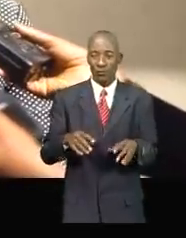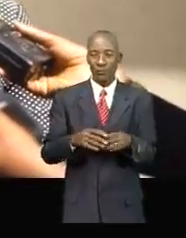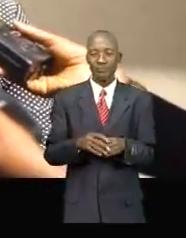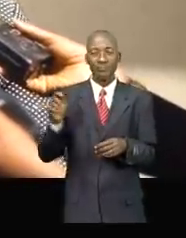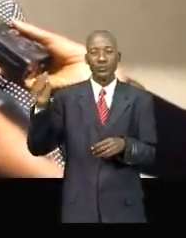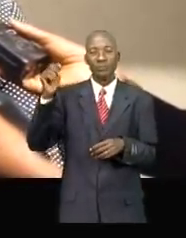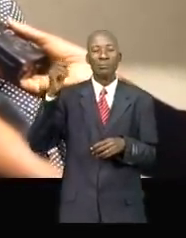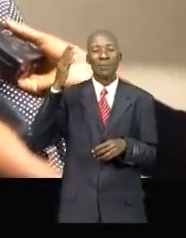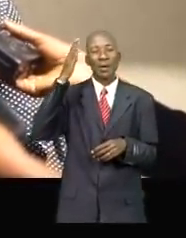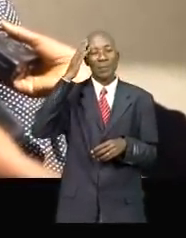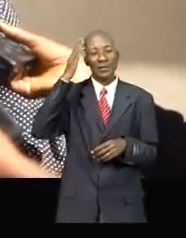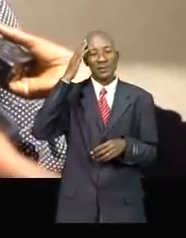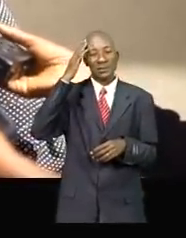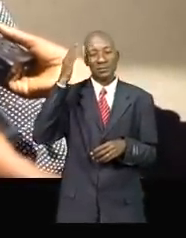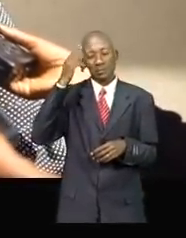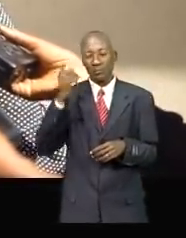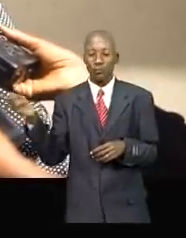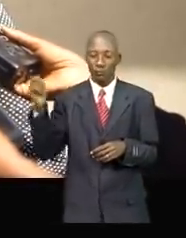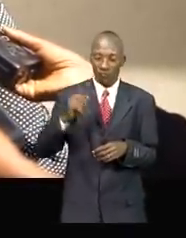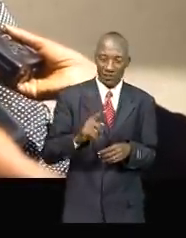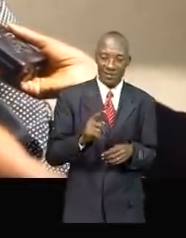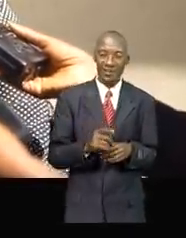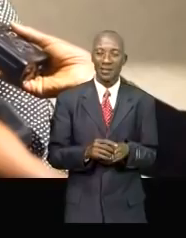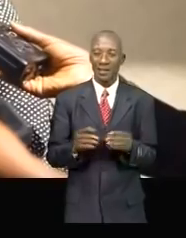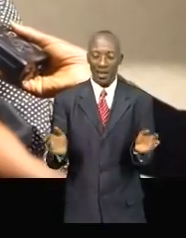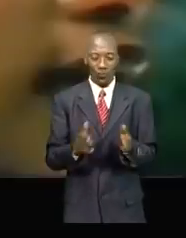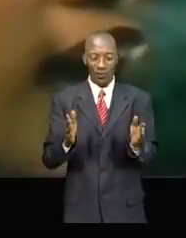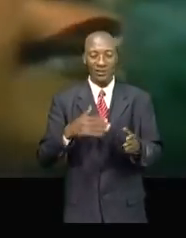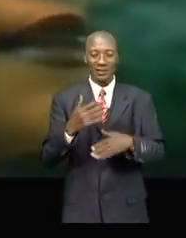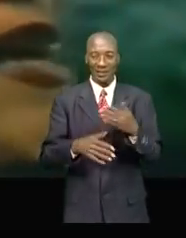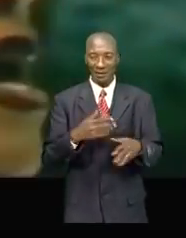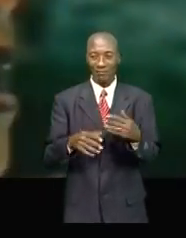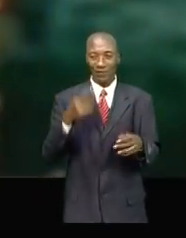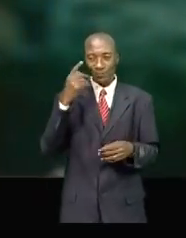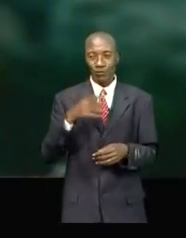c'est une émotion réelle et une gratitude immense.